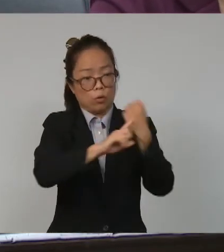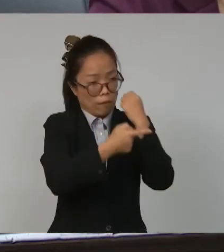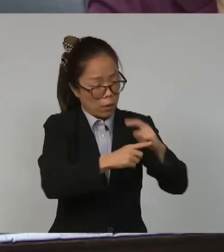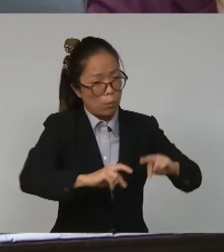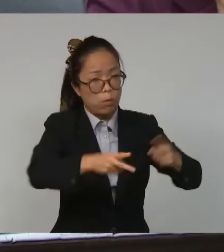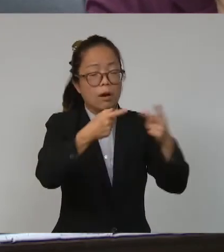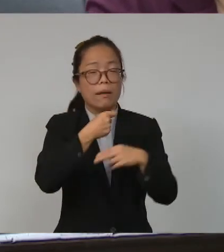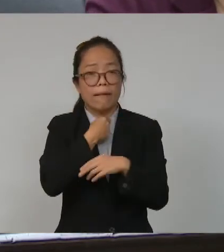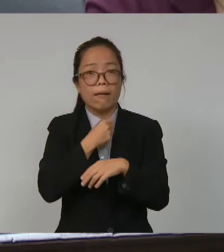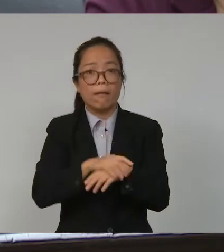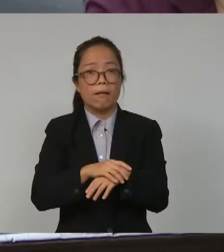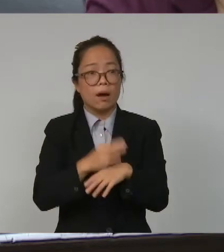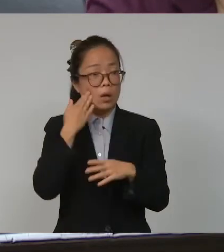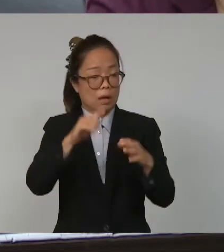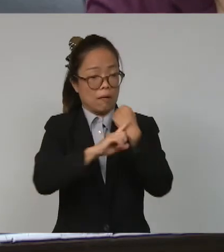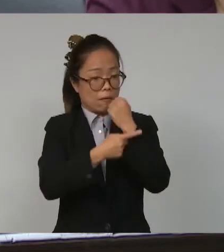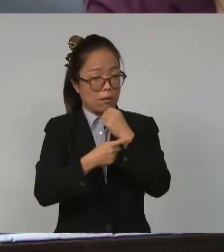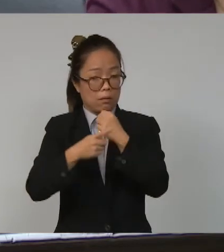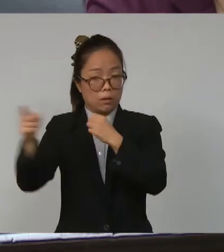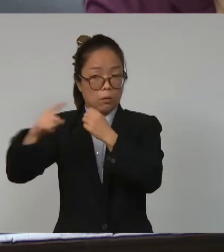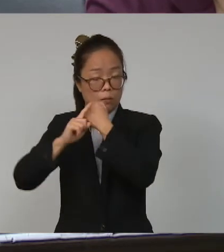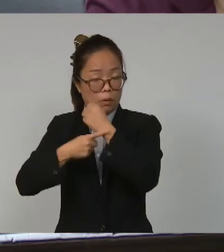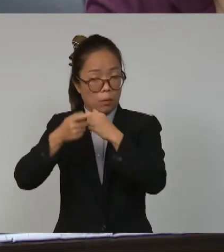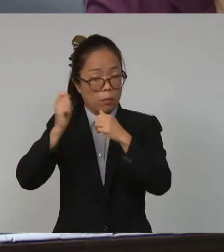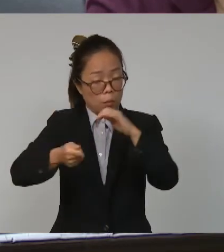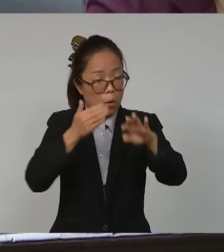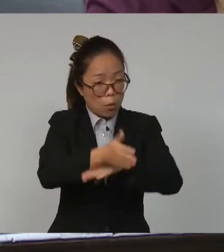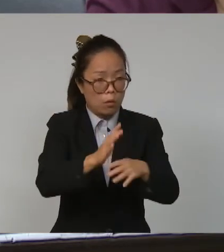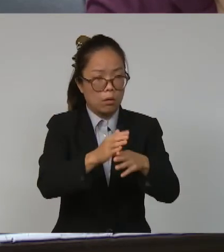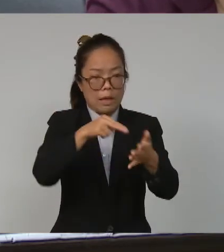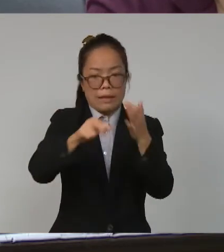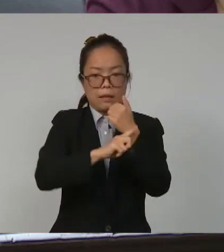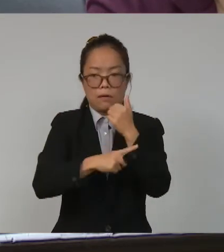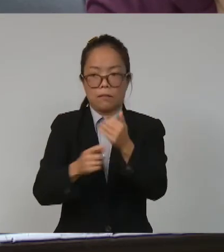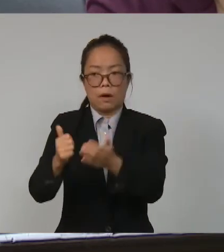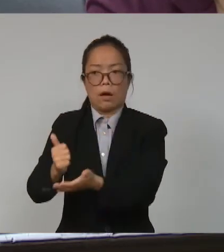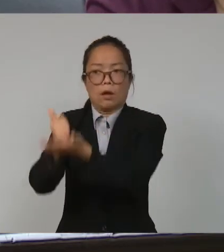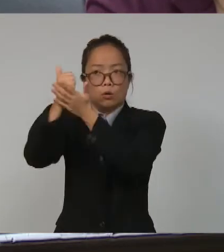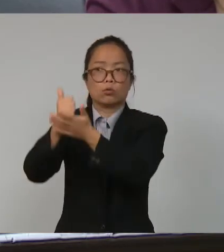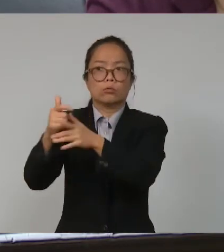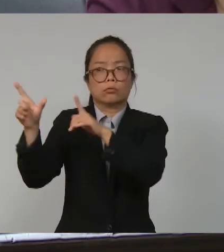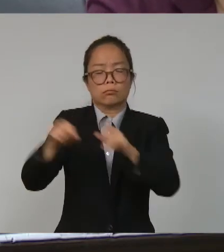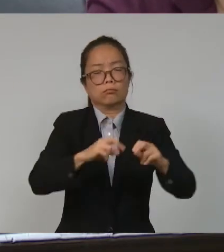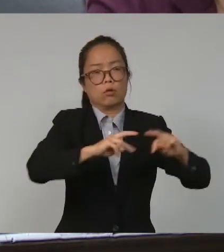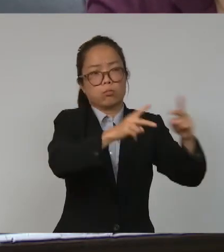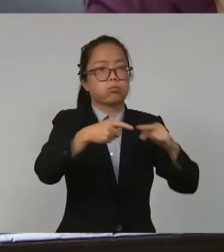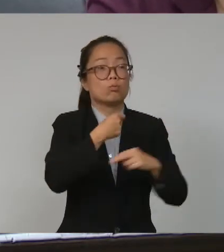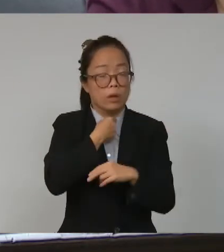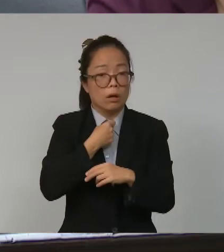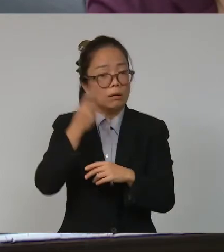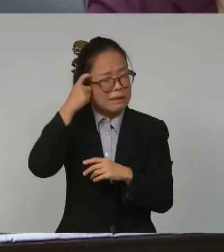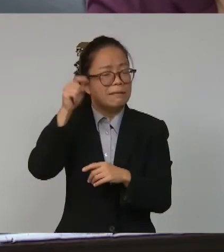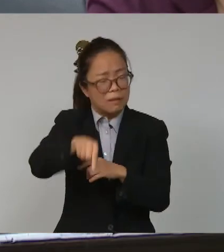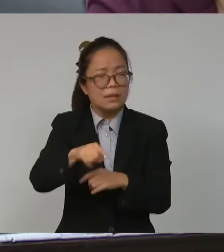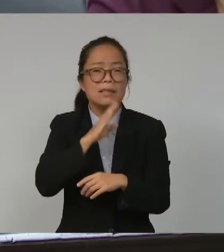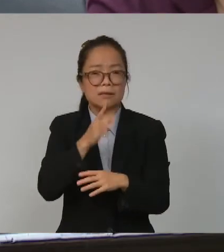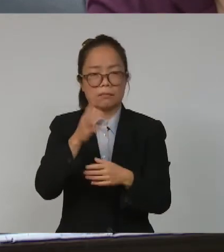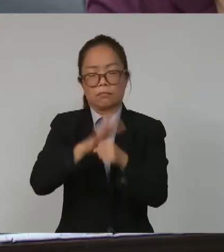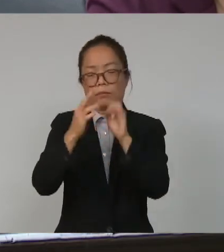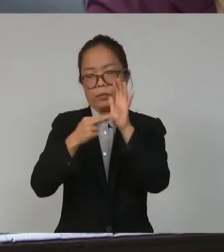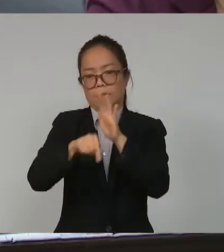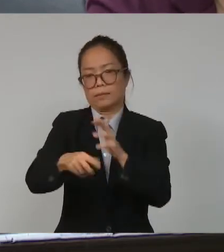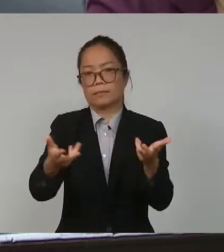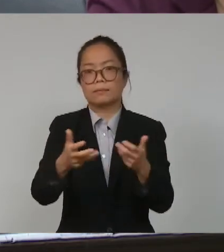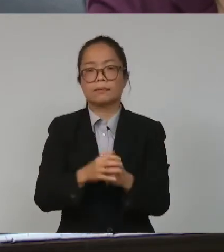那法律当然当它有通过的时候，那我们立法只要尊重民意，那就要配合变更啦。所以它的道理应该是这样，我是补充这一点，谢